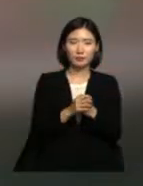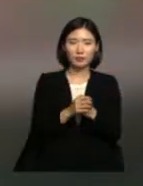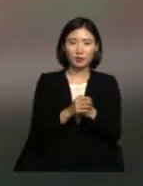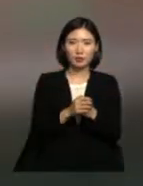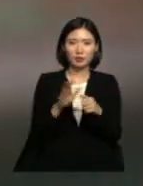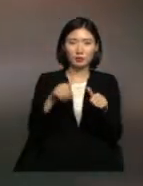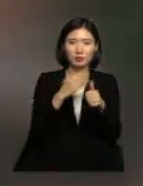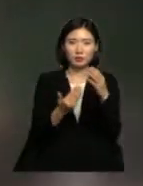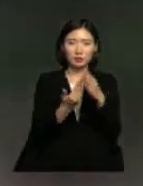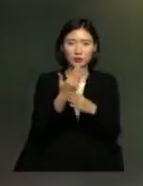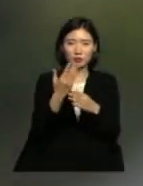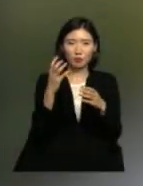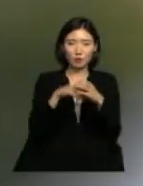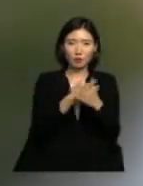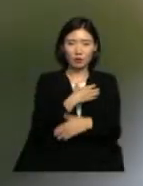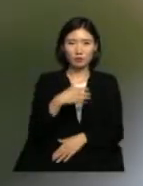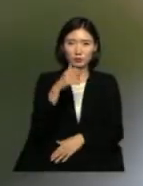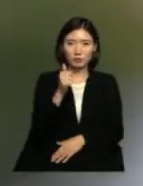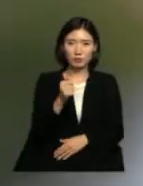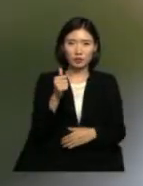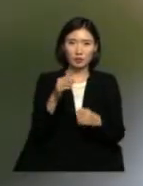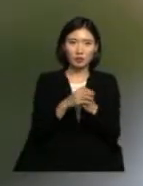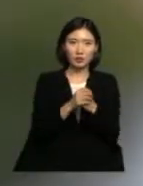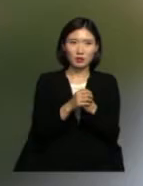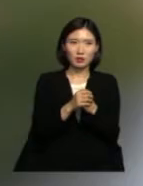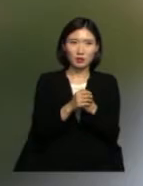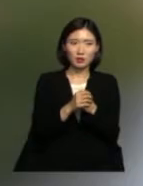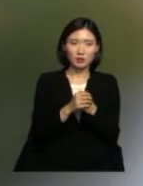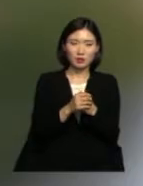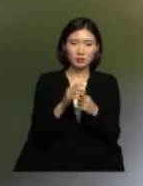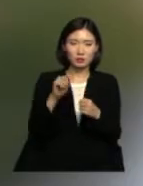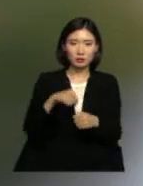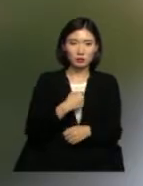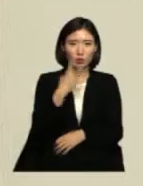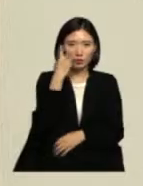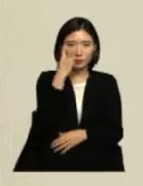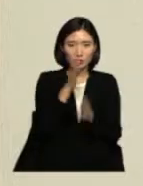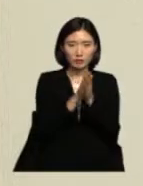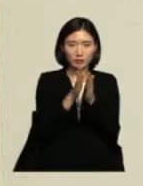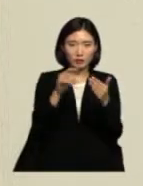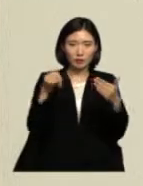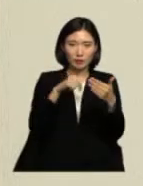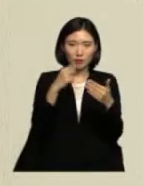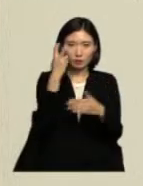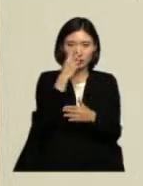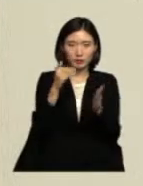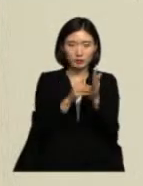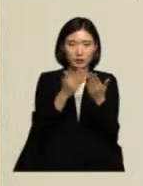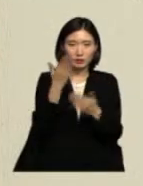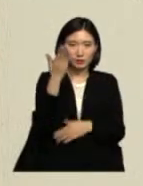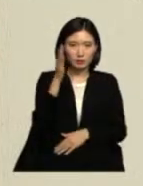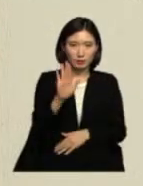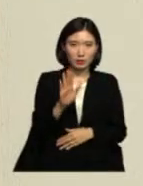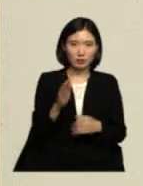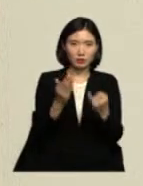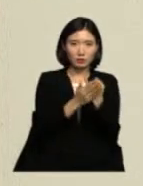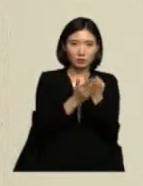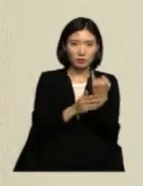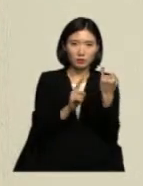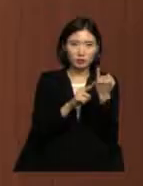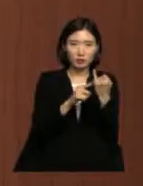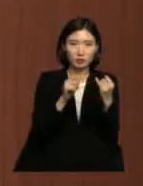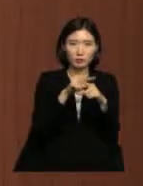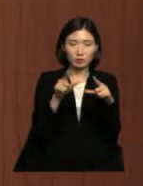사안이 불거지자 해당 구청은 감사 담당관실을 통해 자체 감사를 진행했습니다. 내부 조사를 마쳤지만 접대 여성 등 일반인